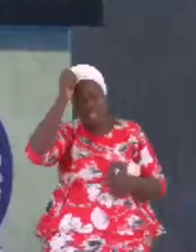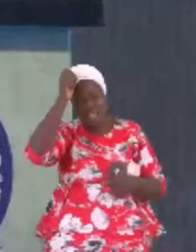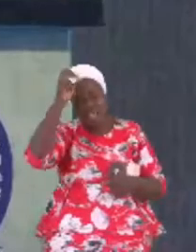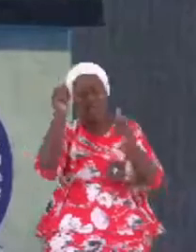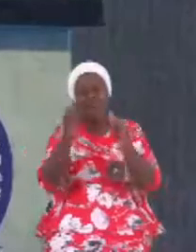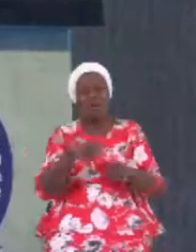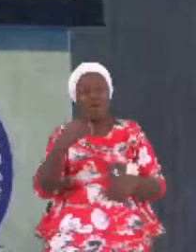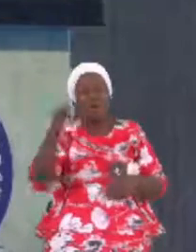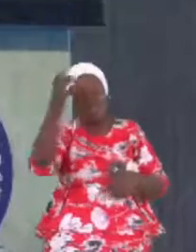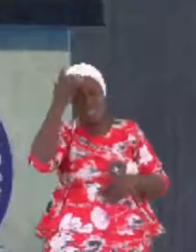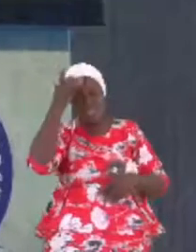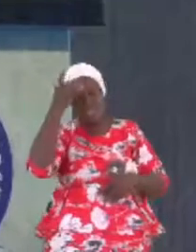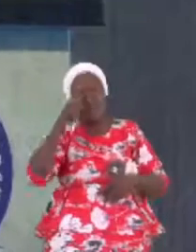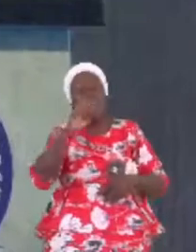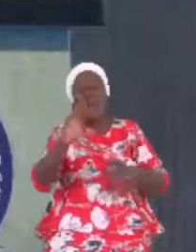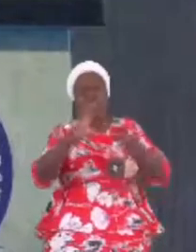la maladie.